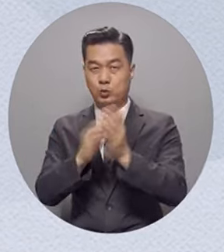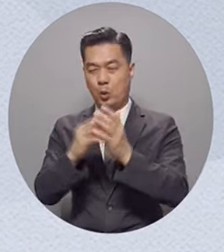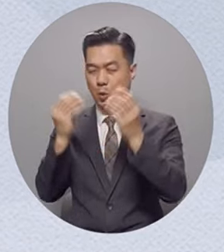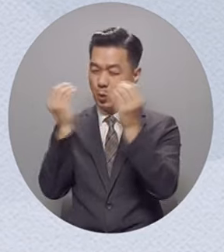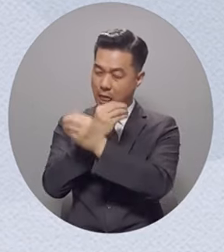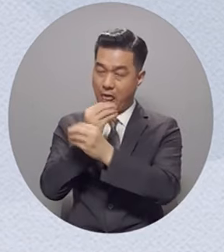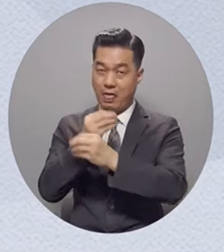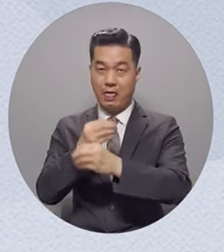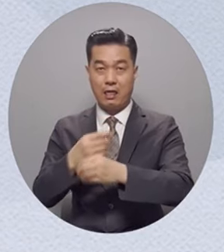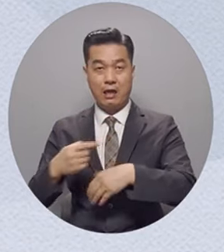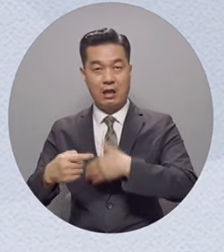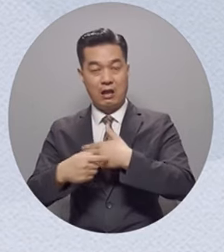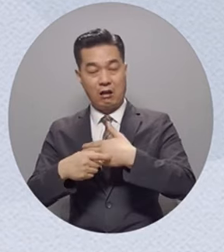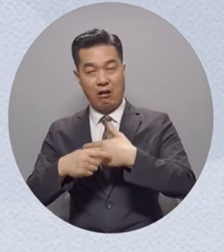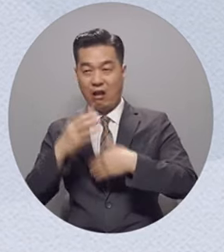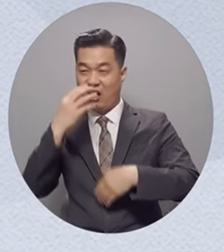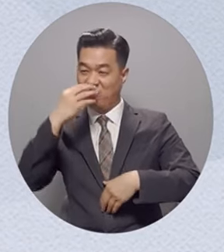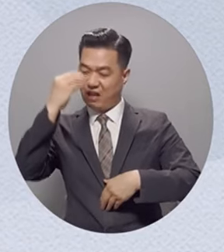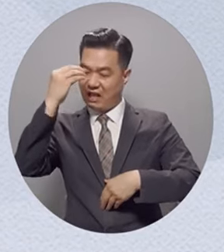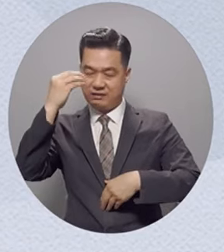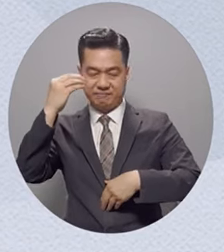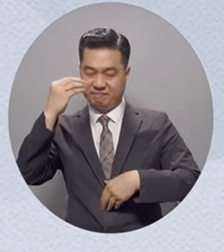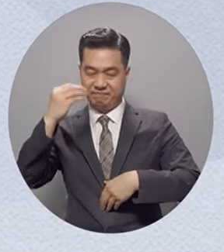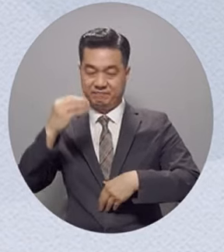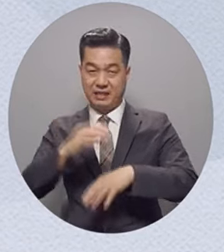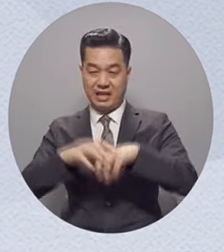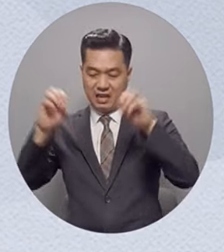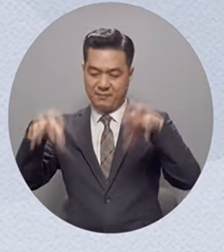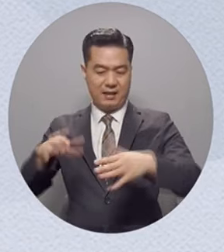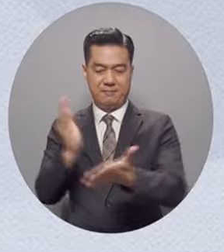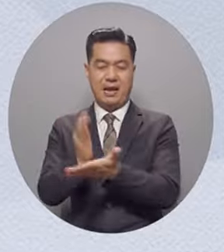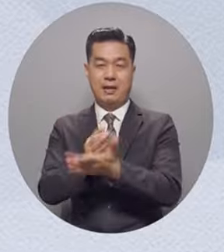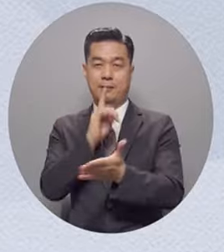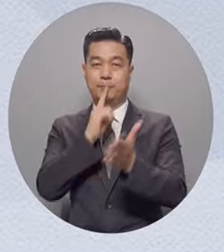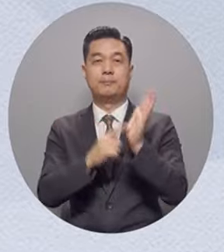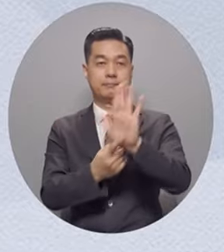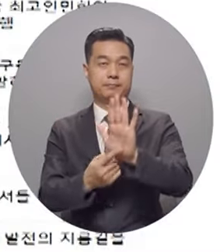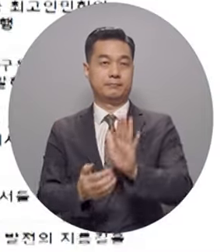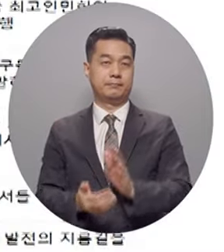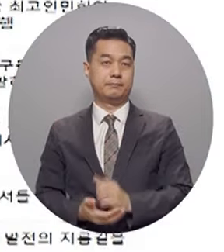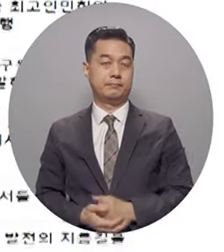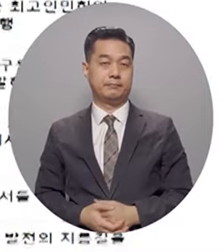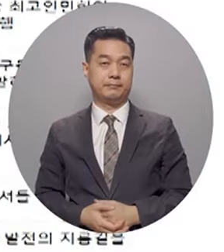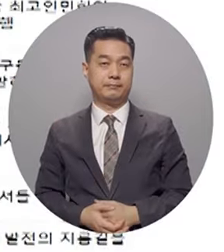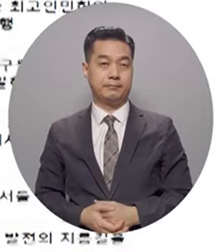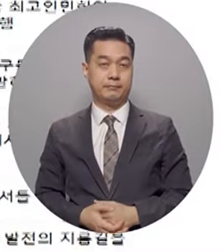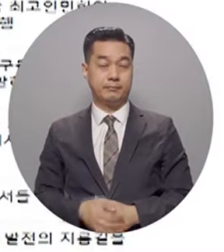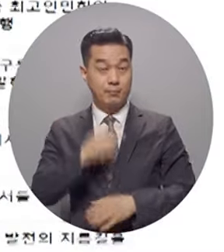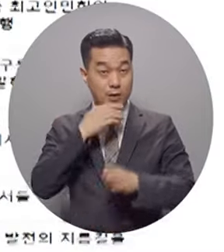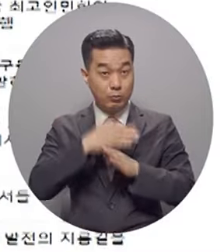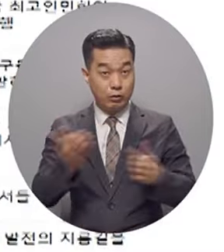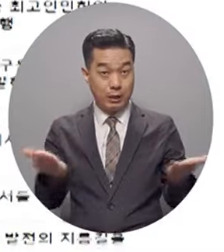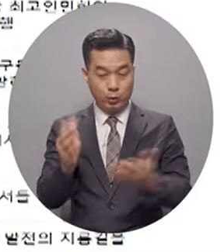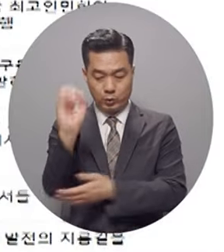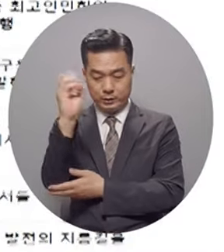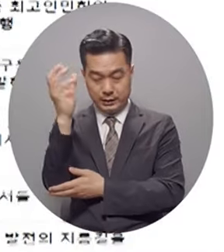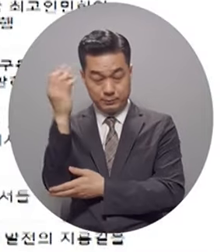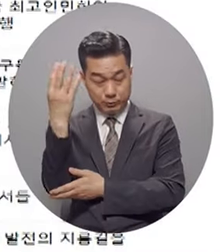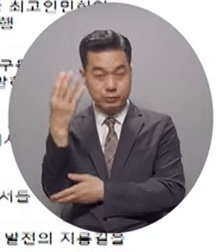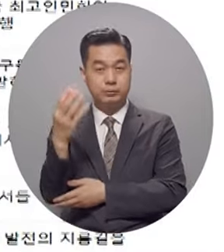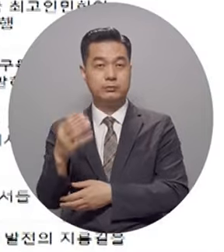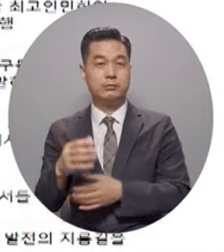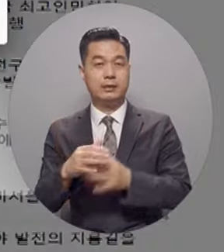허세를 부리고 있는 것 같다며 경거망동을 삼가해야 한다고 주장했습니다 북한 노동신문은 일면에 무